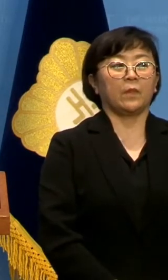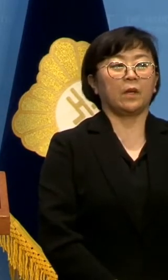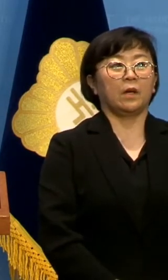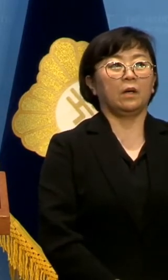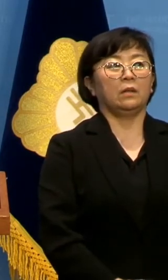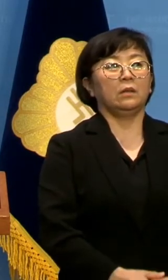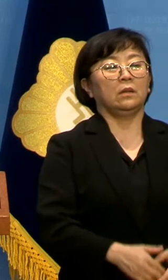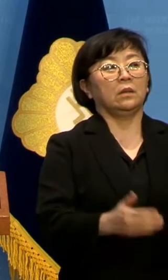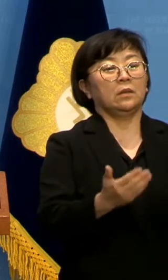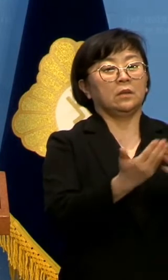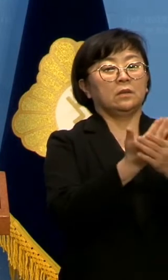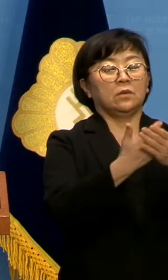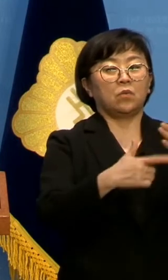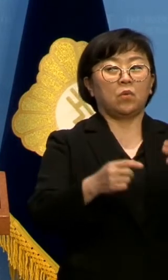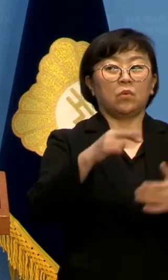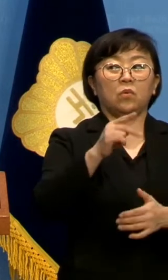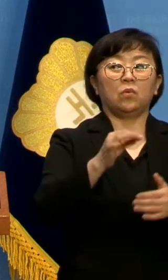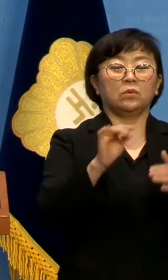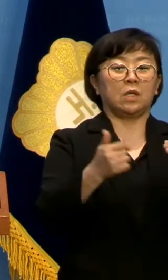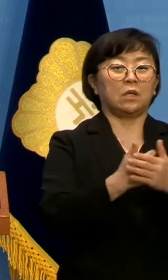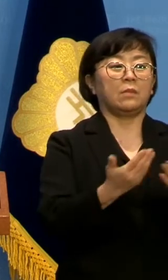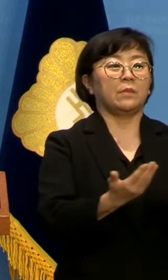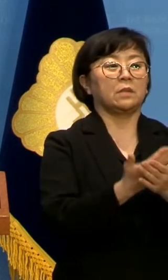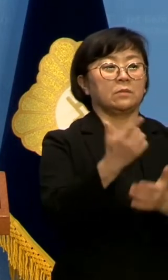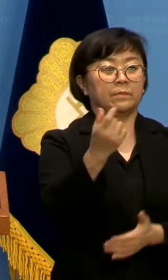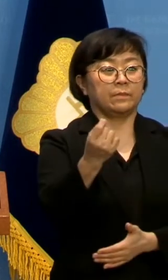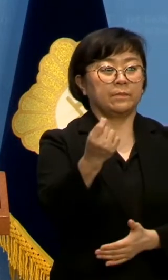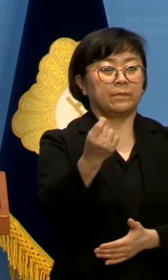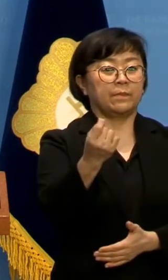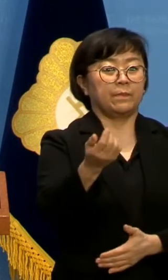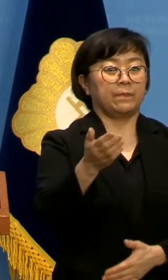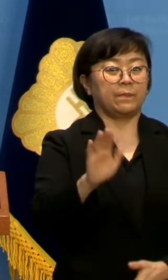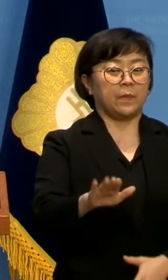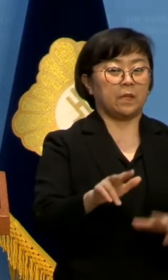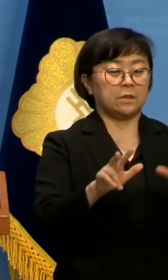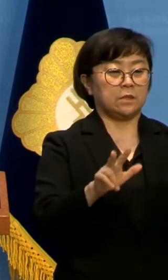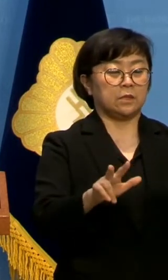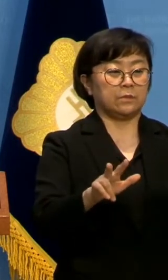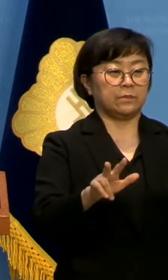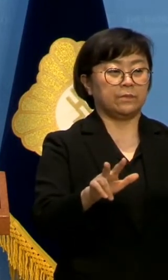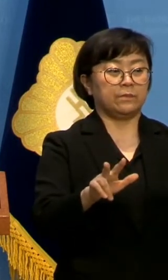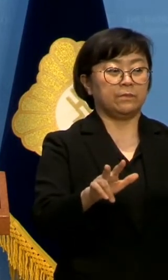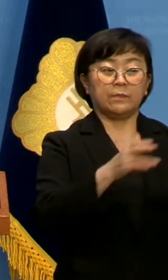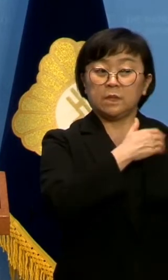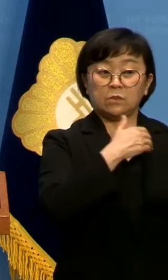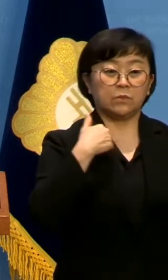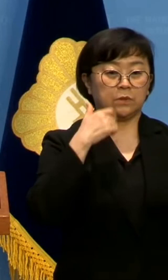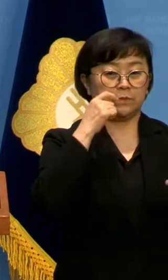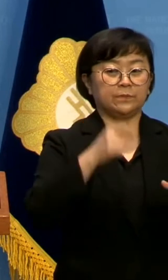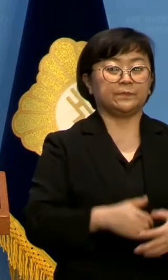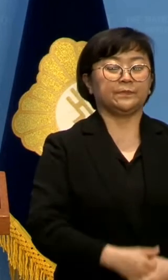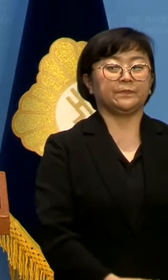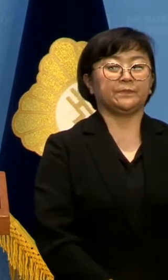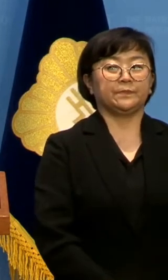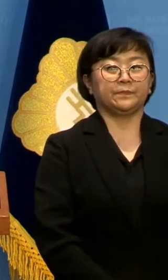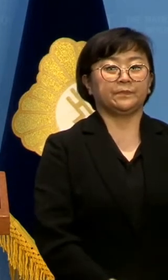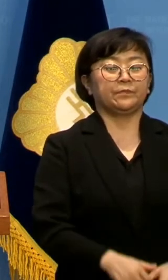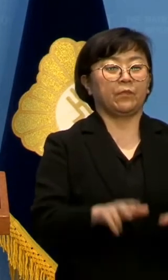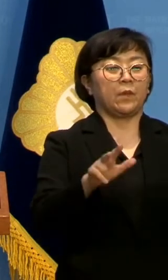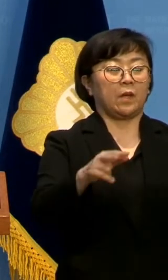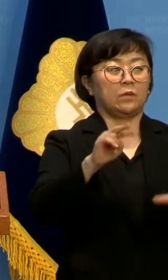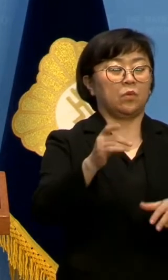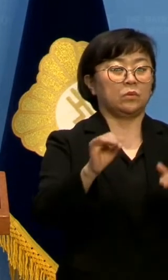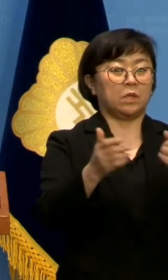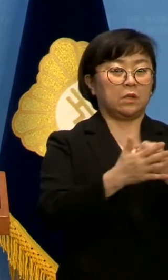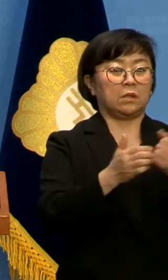반도체 산업 발전은 곧 동탄의 성장이었습니다. 그러나 지금 상태에 만족할 수 없습니다. 이제